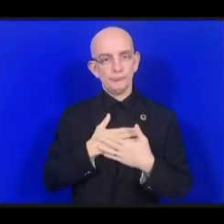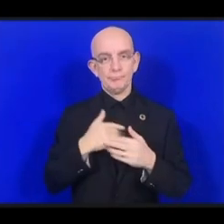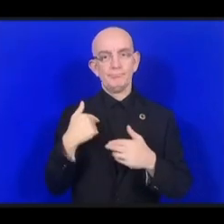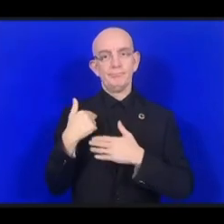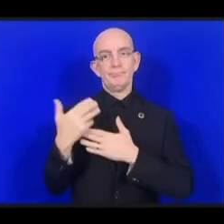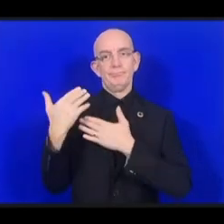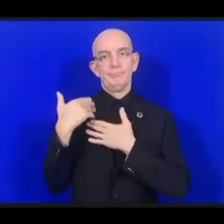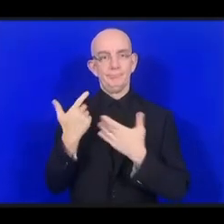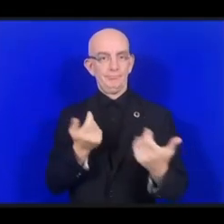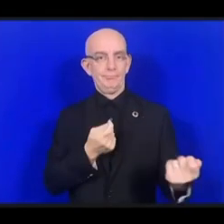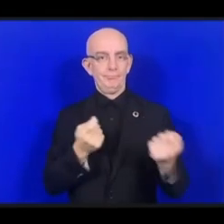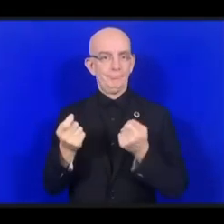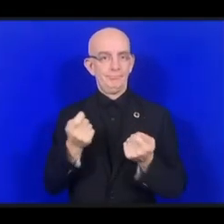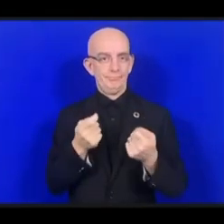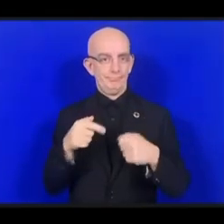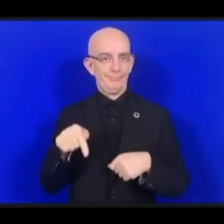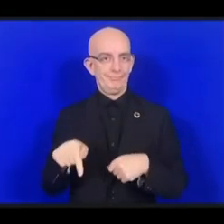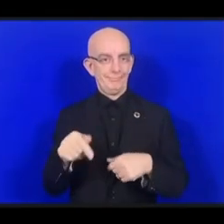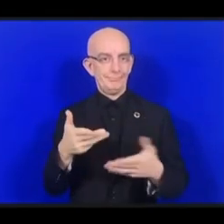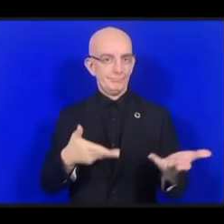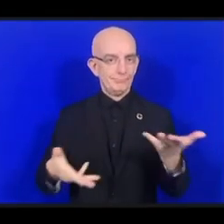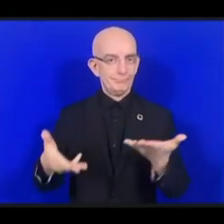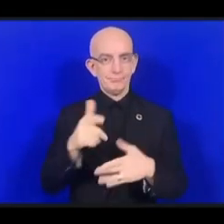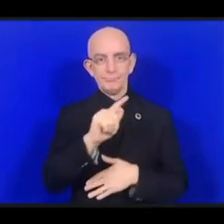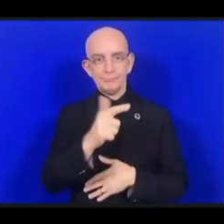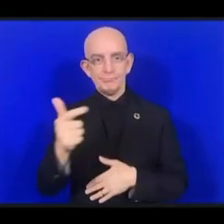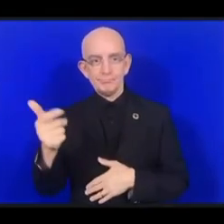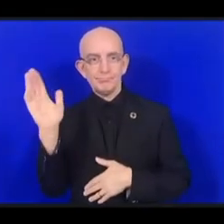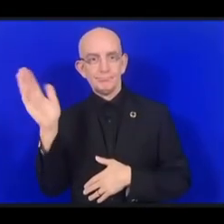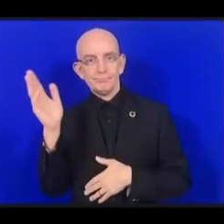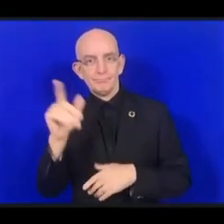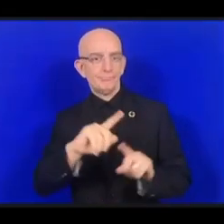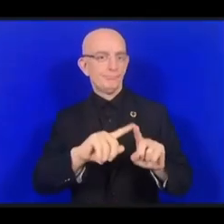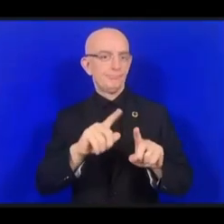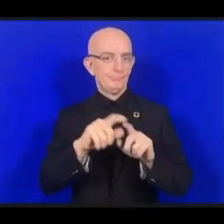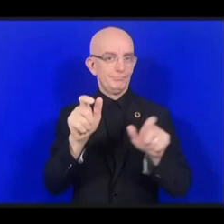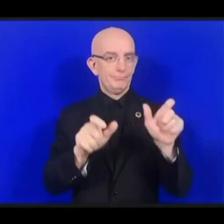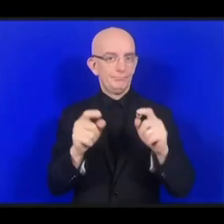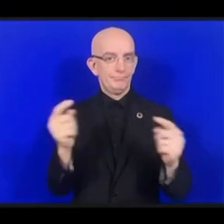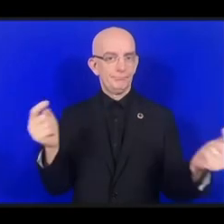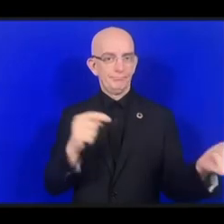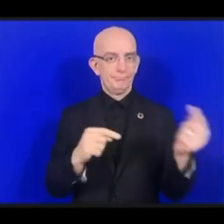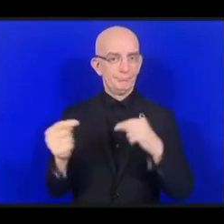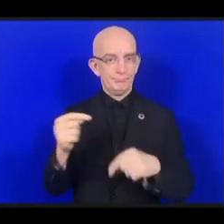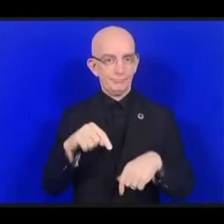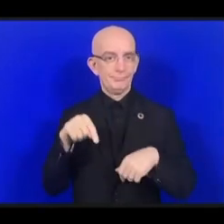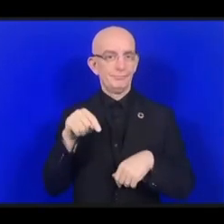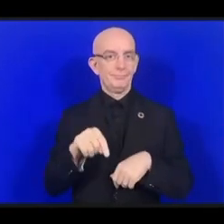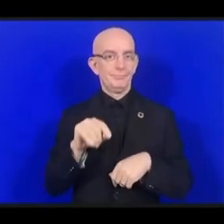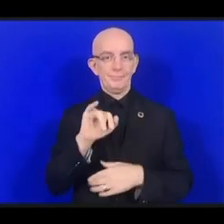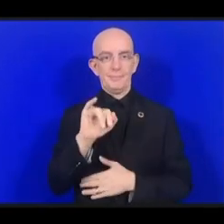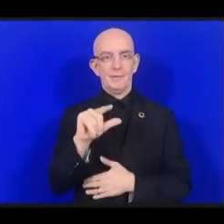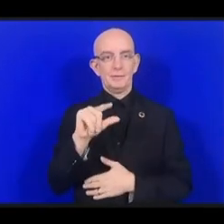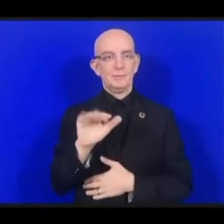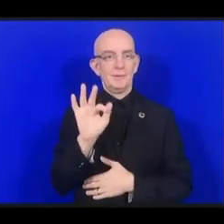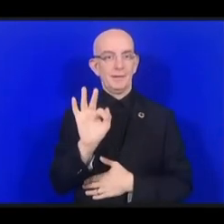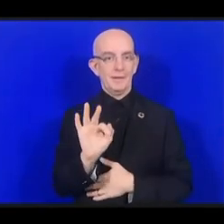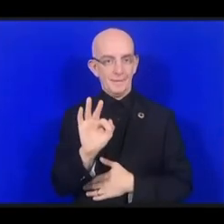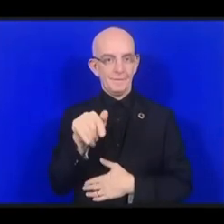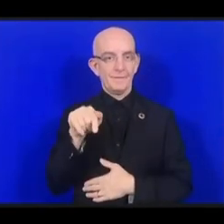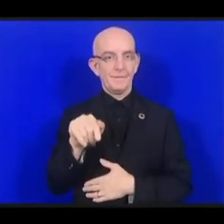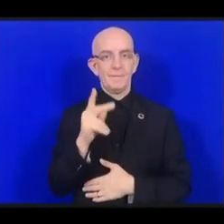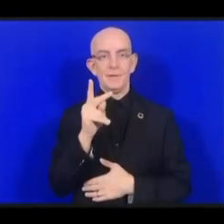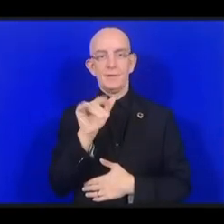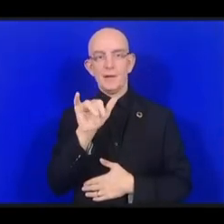に先立ち日本代表すお寺の1つである清の